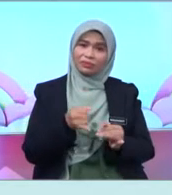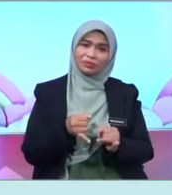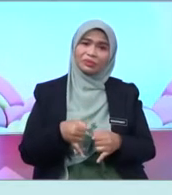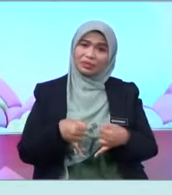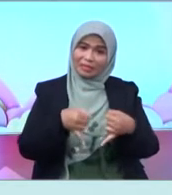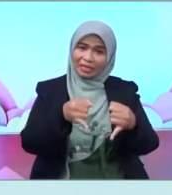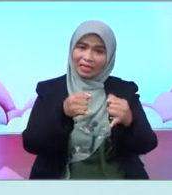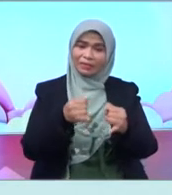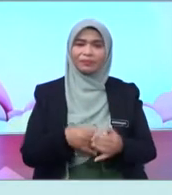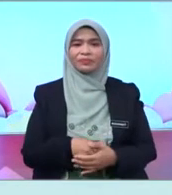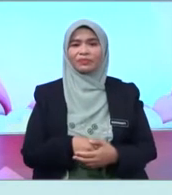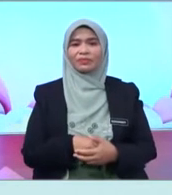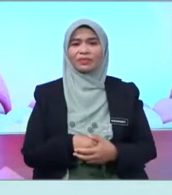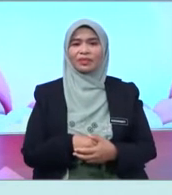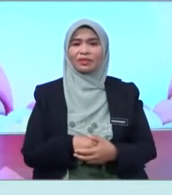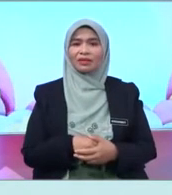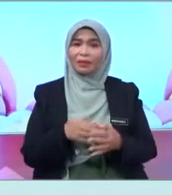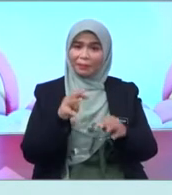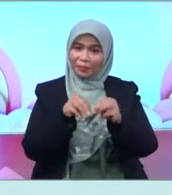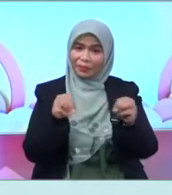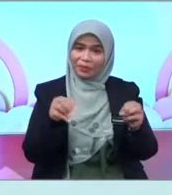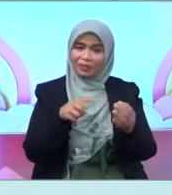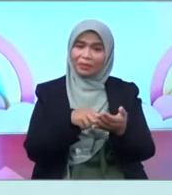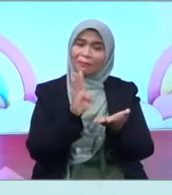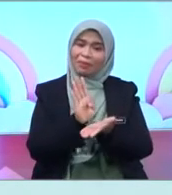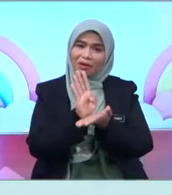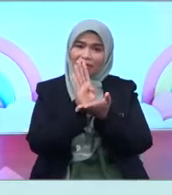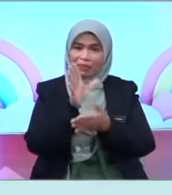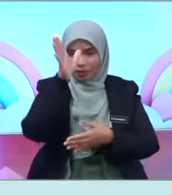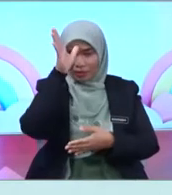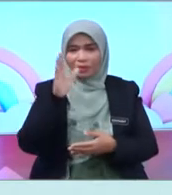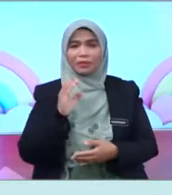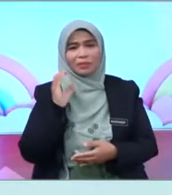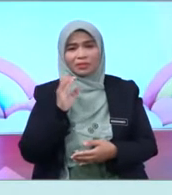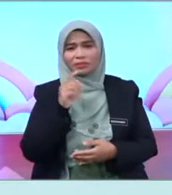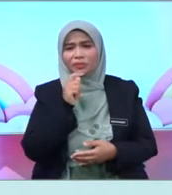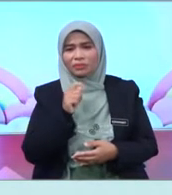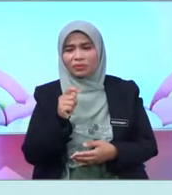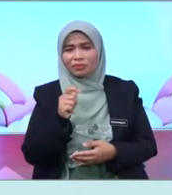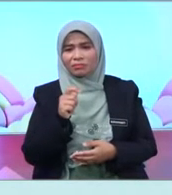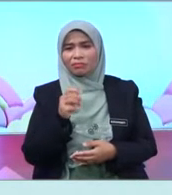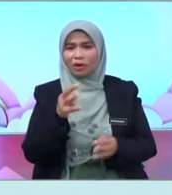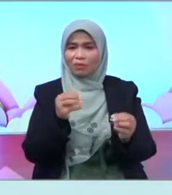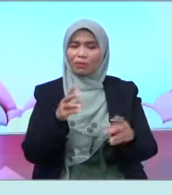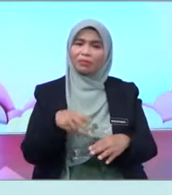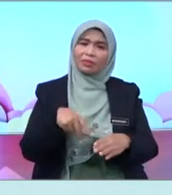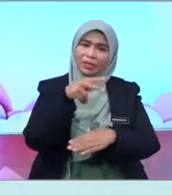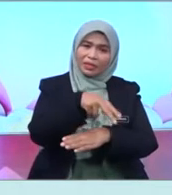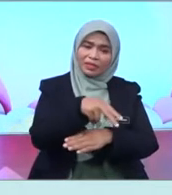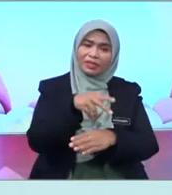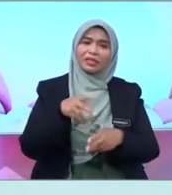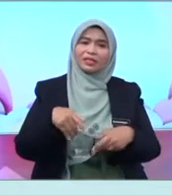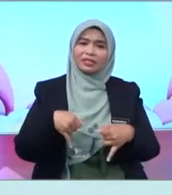gambar di mainnya amuri ini membantu pakai citul bonitas jalan pasti itu sedang memegang